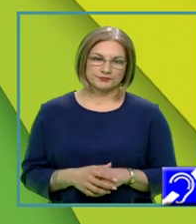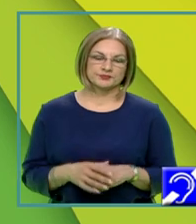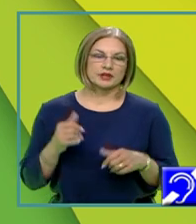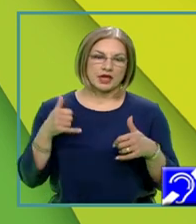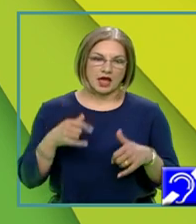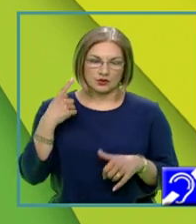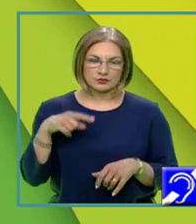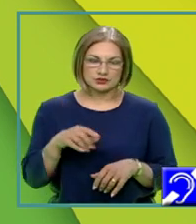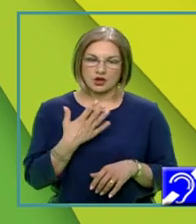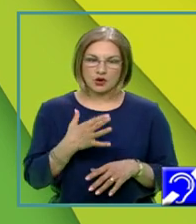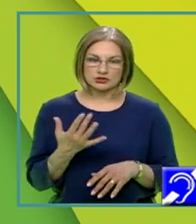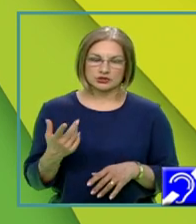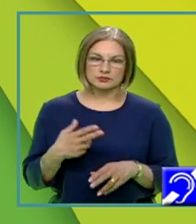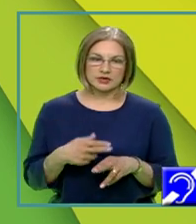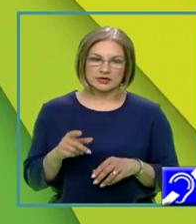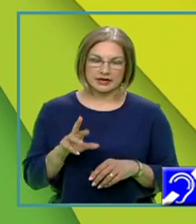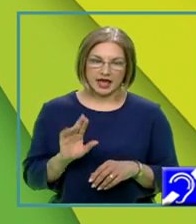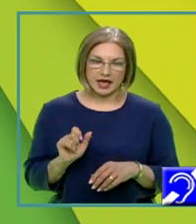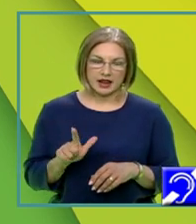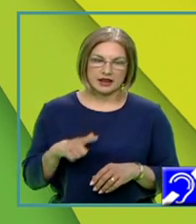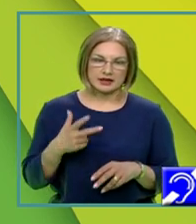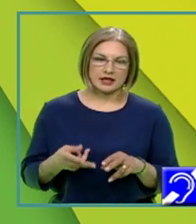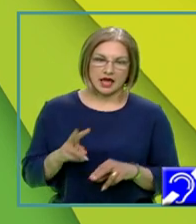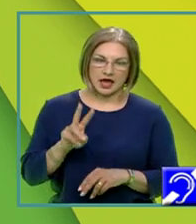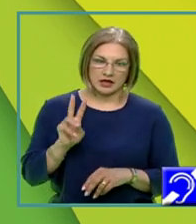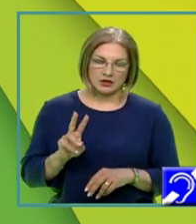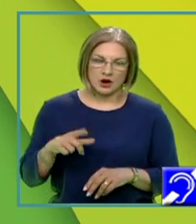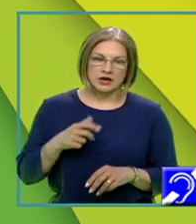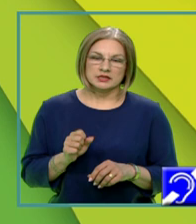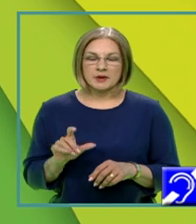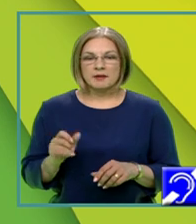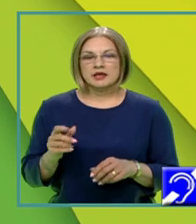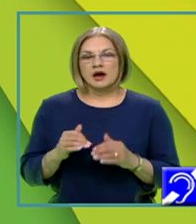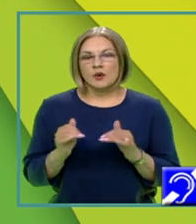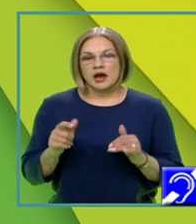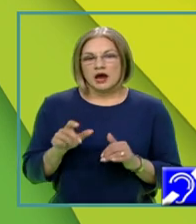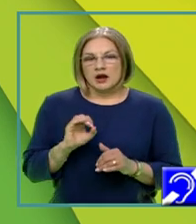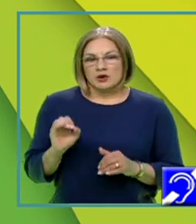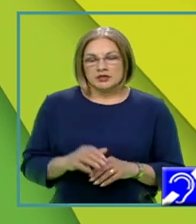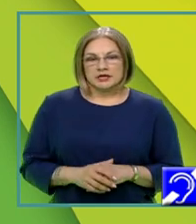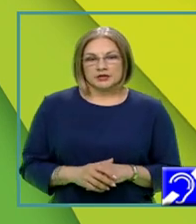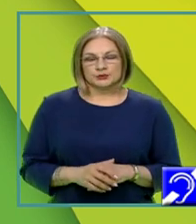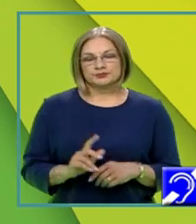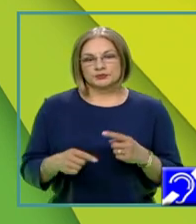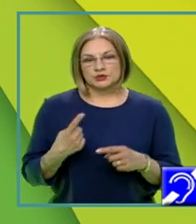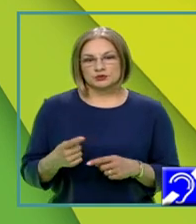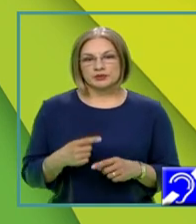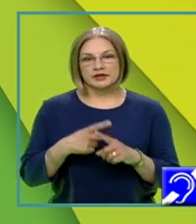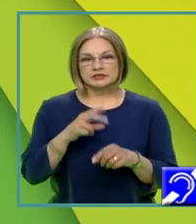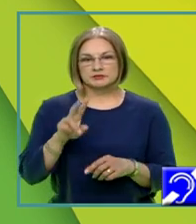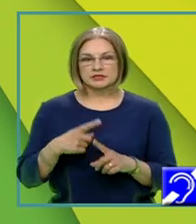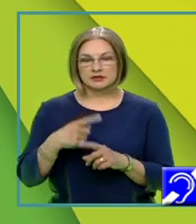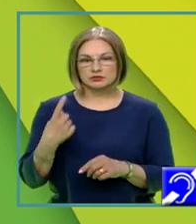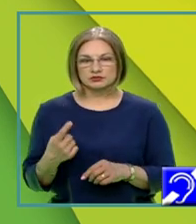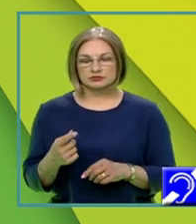că orice numar real ridicat la puterea a doua este mai mare sau egal decât 0 prin urmare x pătrat plus 1